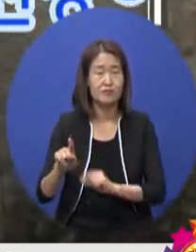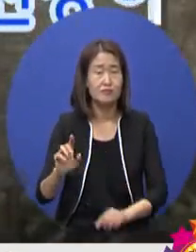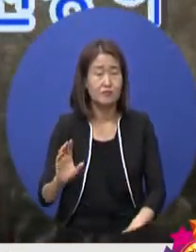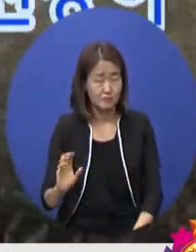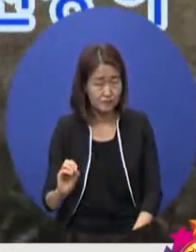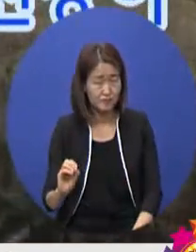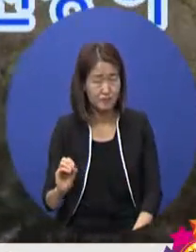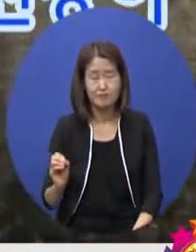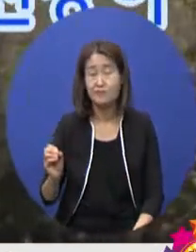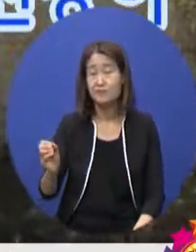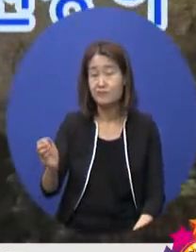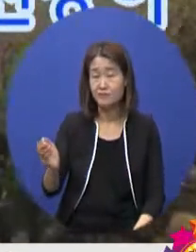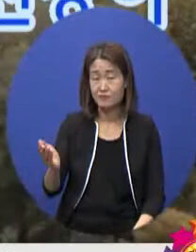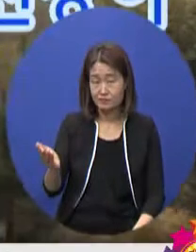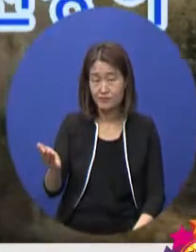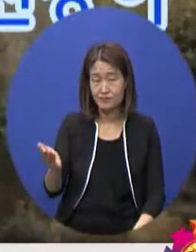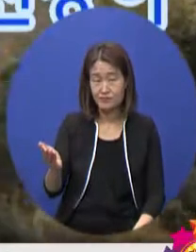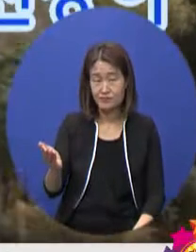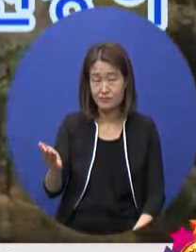임진강아